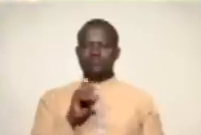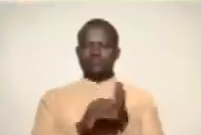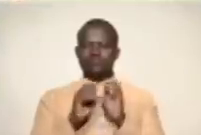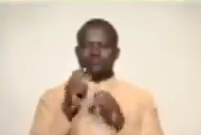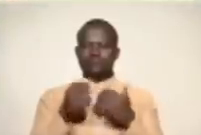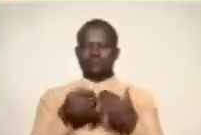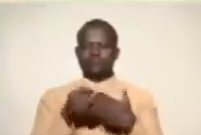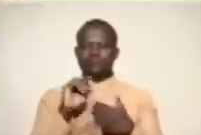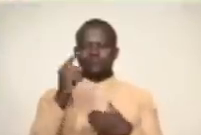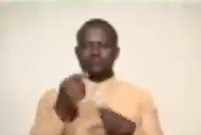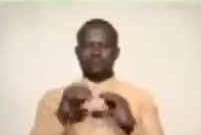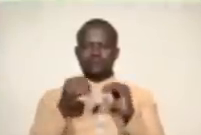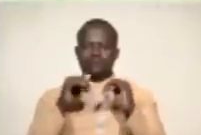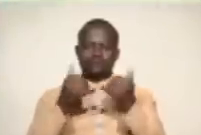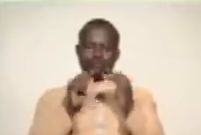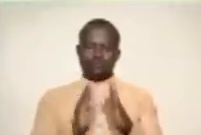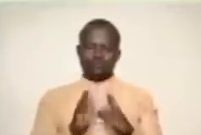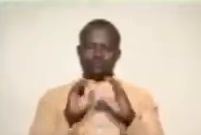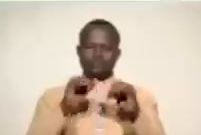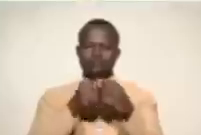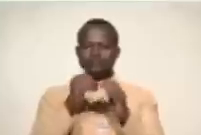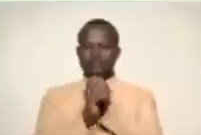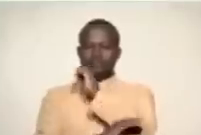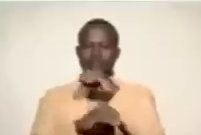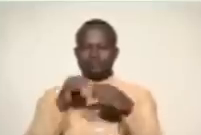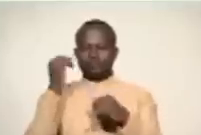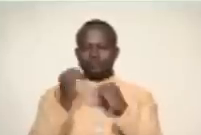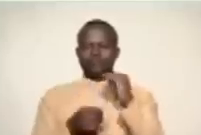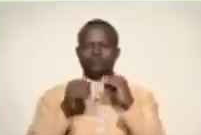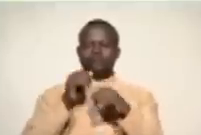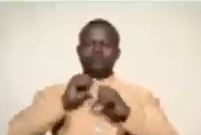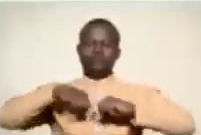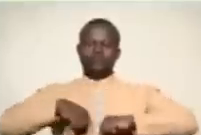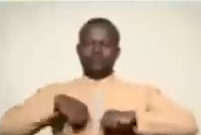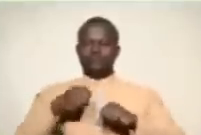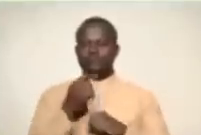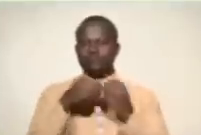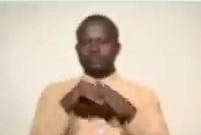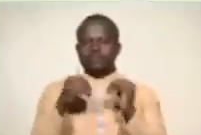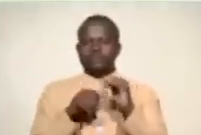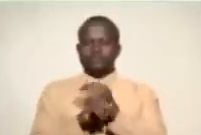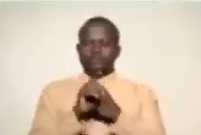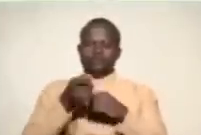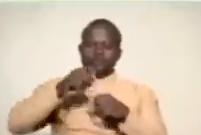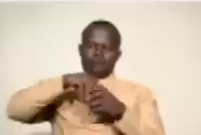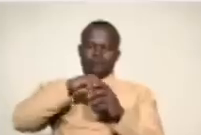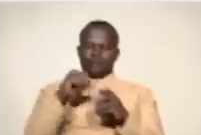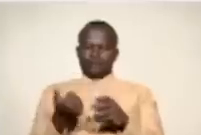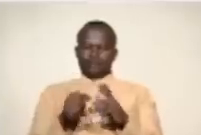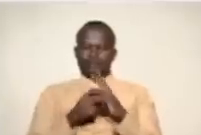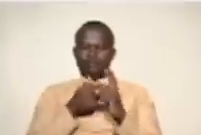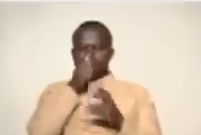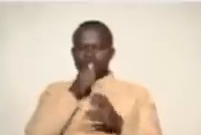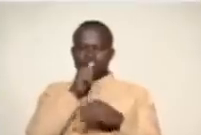kabiri. Akaba umwe mu bakinnyi bakinaga hanze n'ubwo yasoje ayo masezerano ye nyuma yo gutandukana n'iyi kipe. Ni umwe mu bakinnyi biyongereye mu bandi bakinnyi bakina imbere mu gihugu batangiye